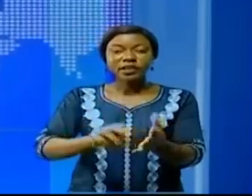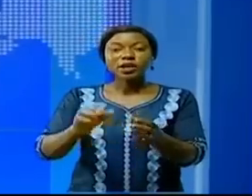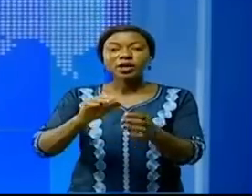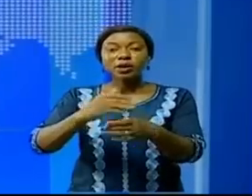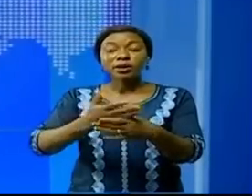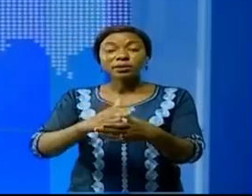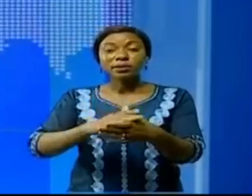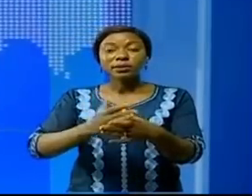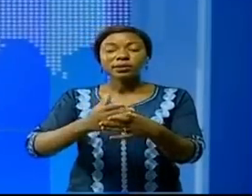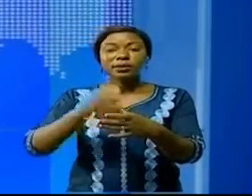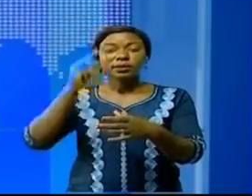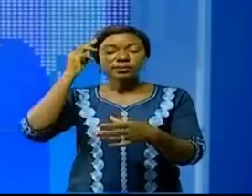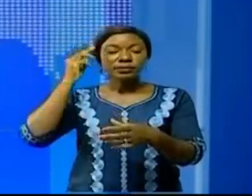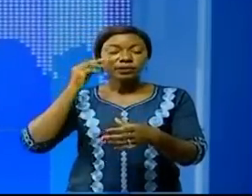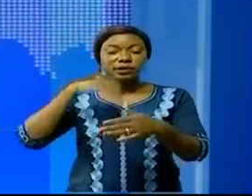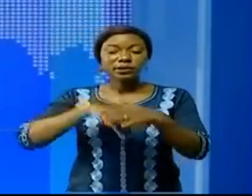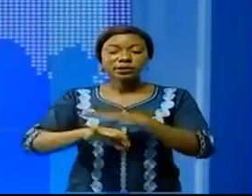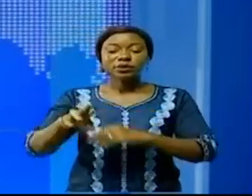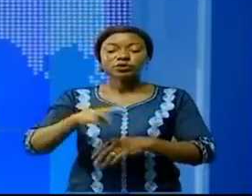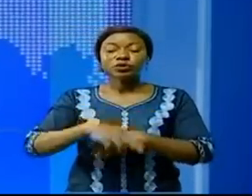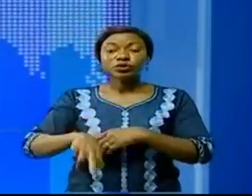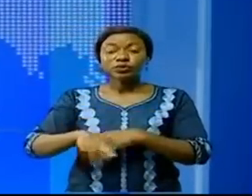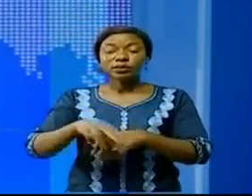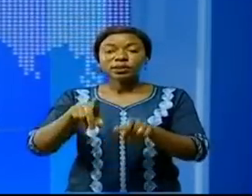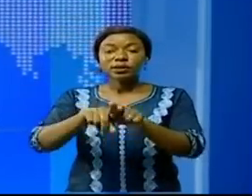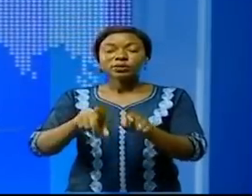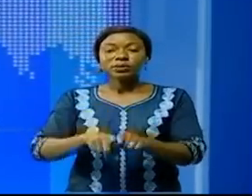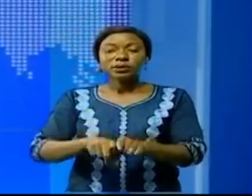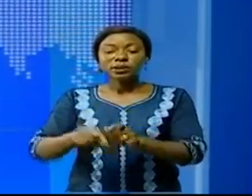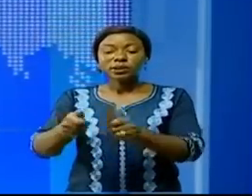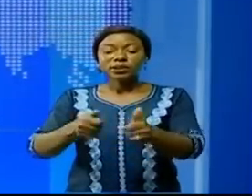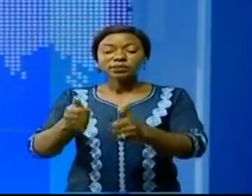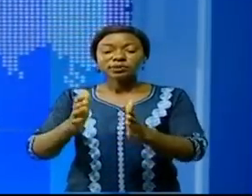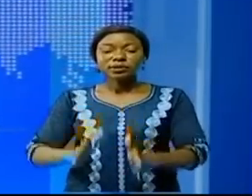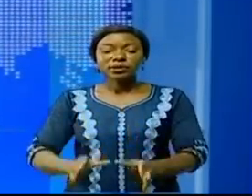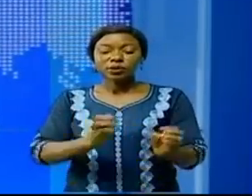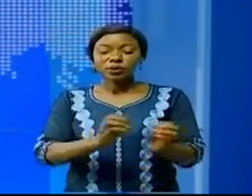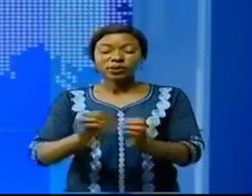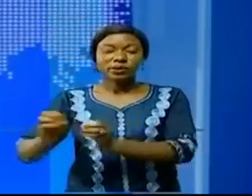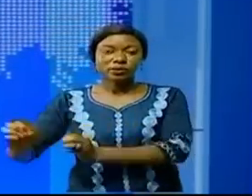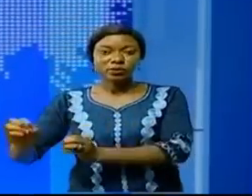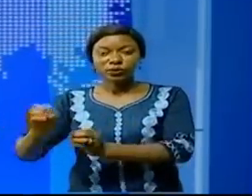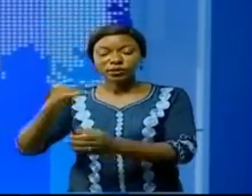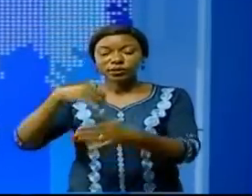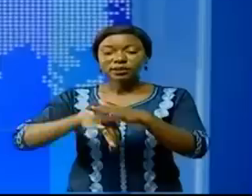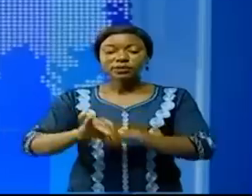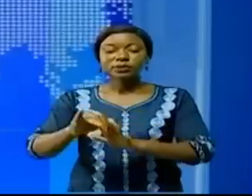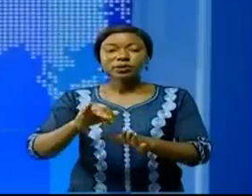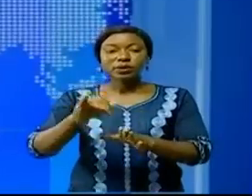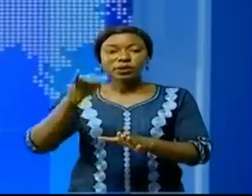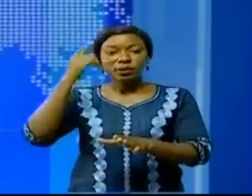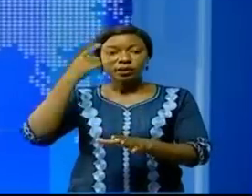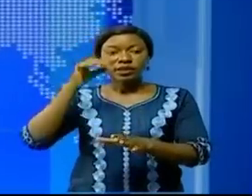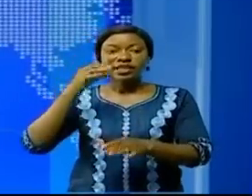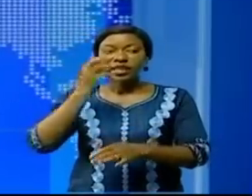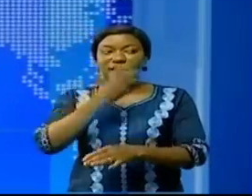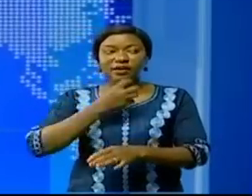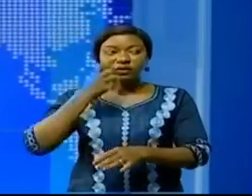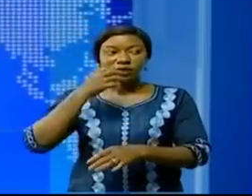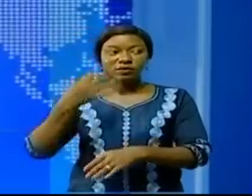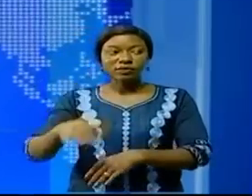ministre congolais de l'intégration régionale et l'administrateur de l'Organisation internationale de la